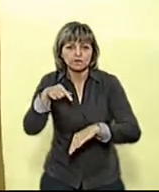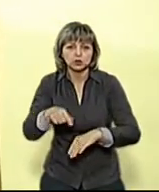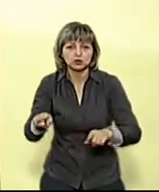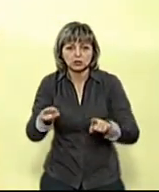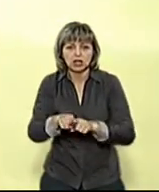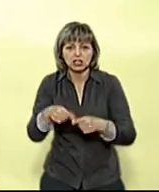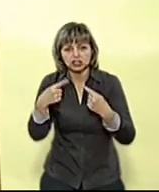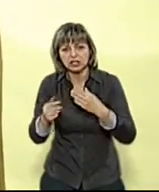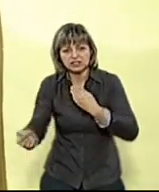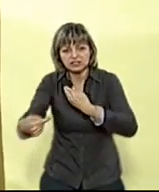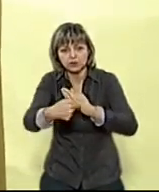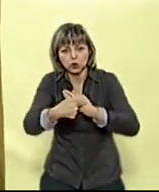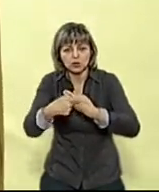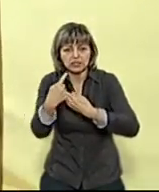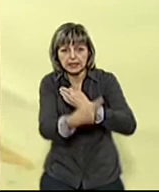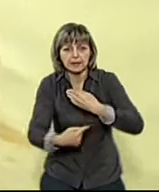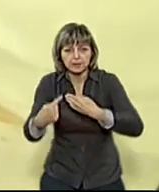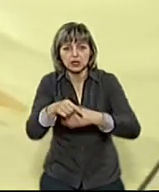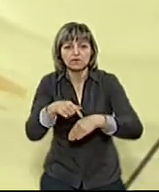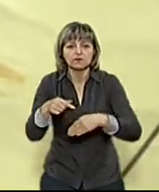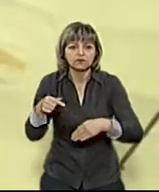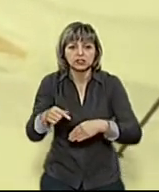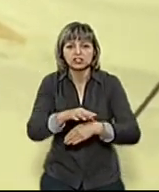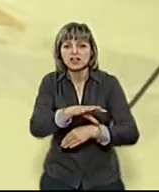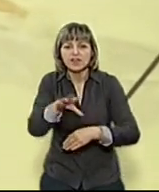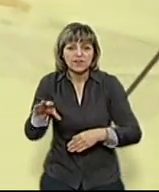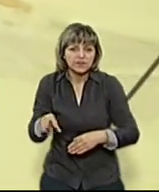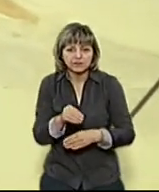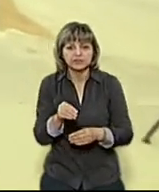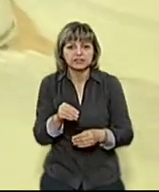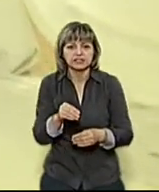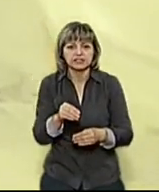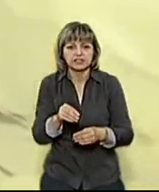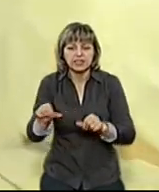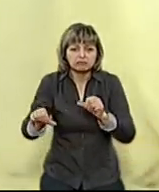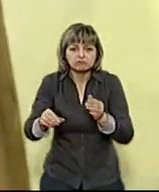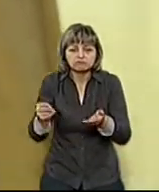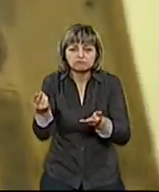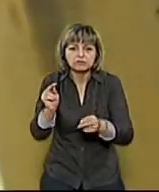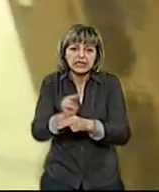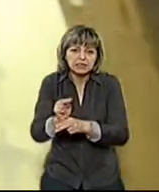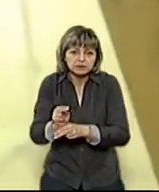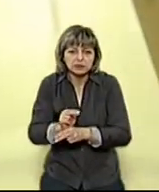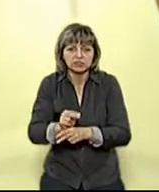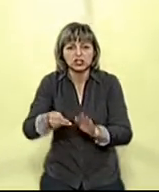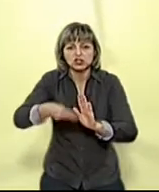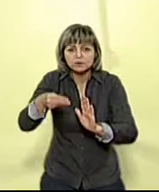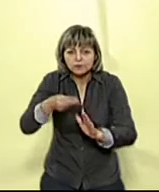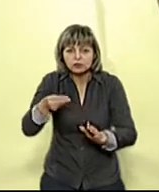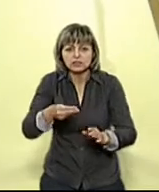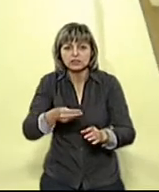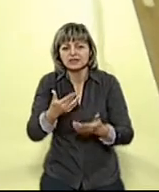також зворотній бік, відчути на дотик всі втрати, сліди реставрації, шпуги, сліди